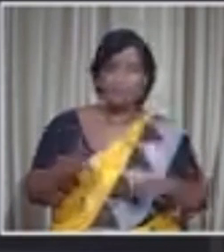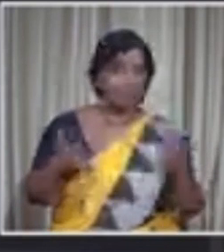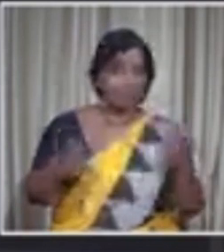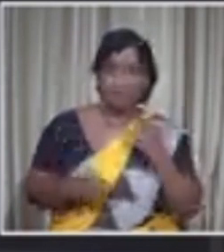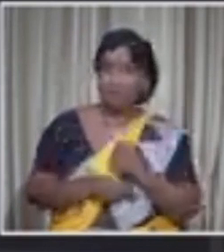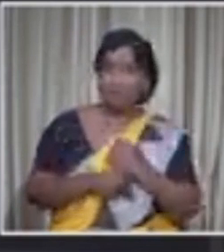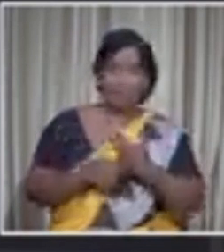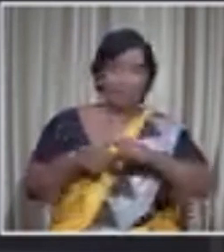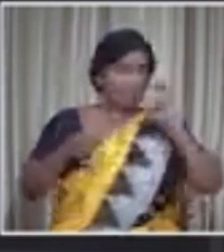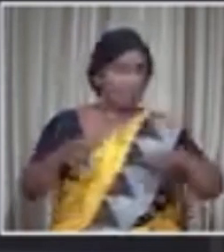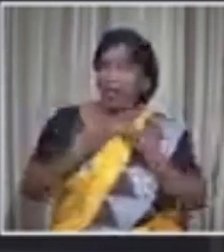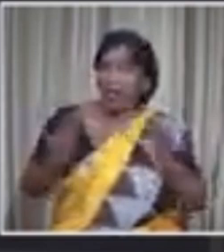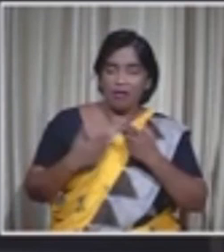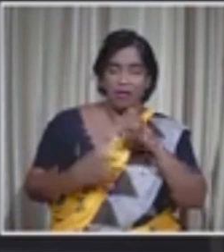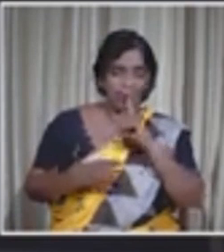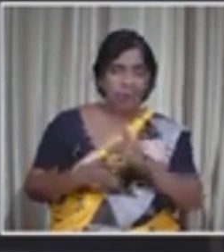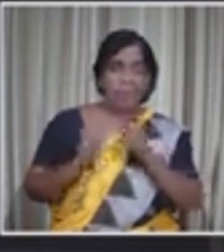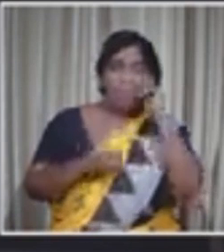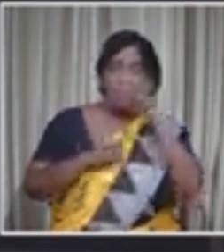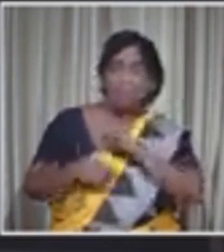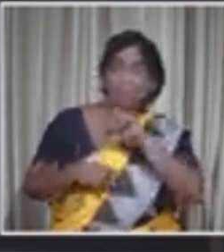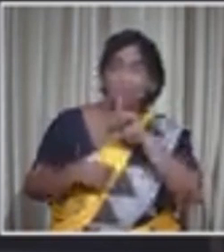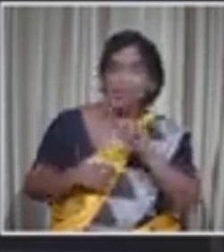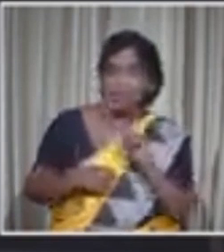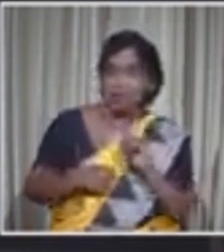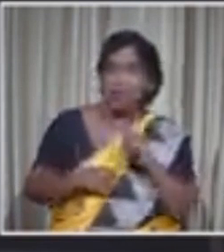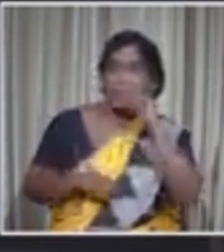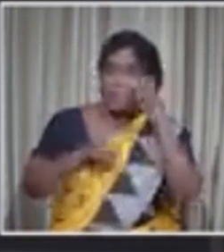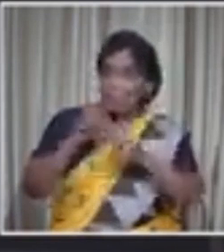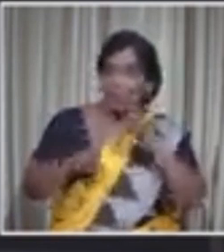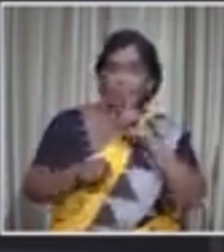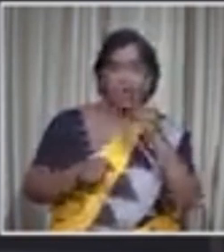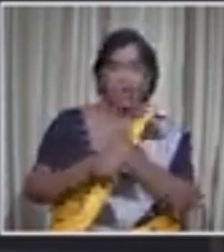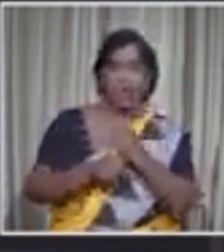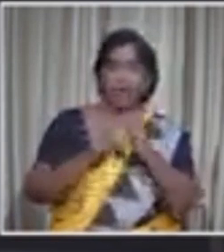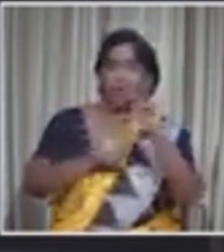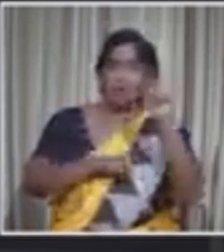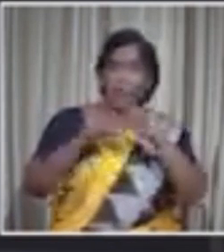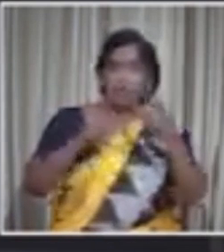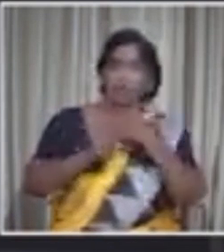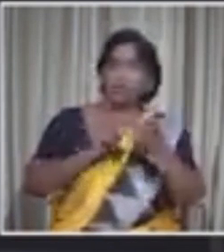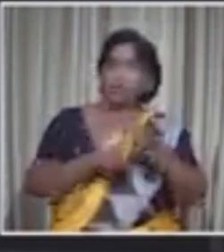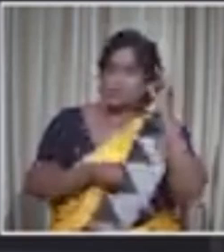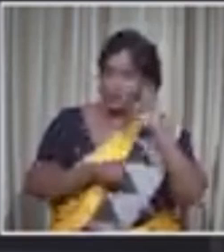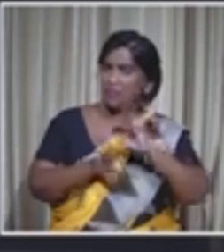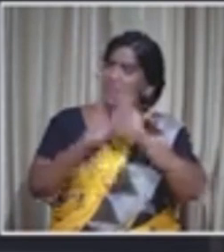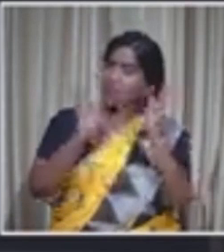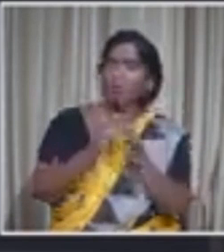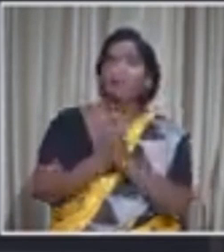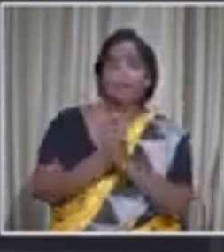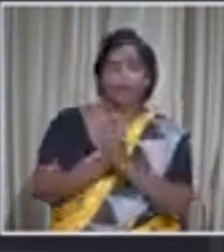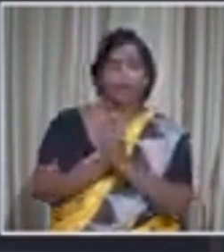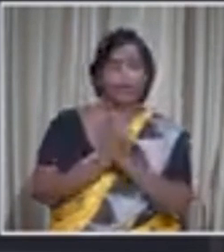மாட்டாரு இன்னைக்கு மக்கள் என்ன சொல்றாங்க அரசாங்கம் பாராளுமன்றம் ஜனாதிபதி எல்லாம் மக்களுடைய தீர்ப்பு இன்னைக்கு மக்கள் கூறுகின்றார்கள்